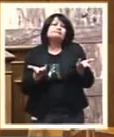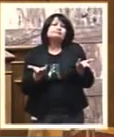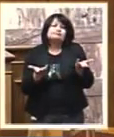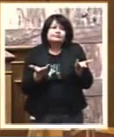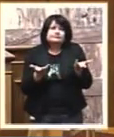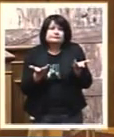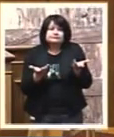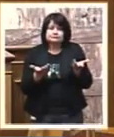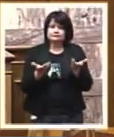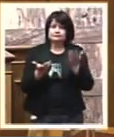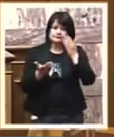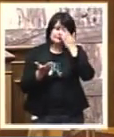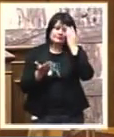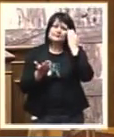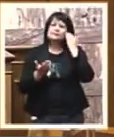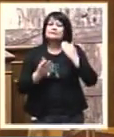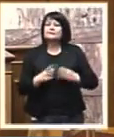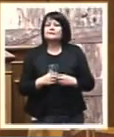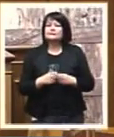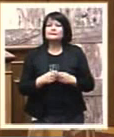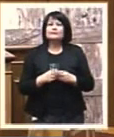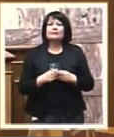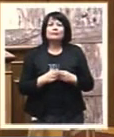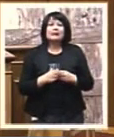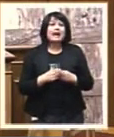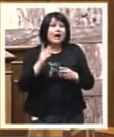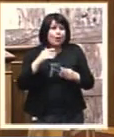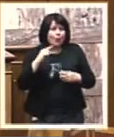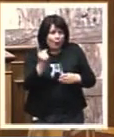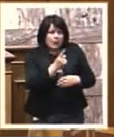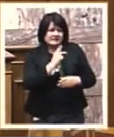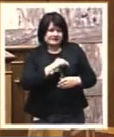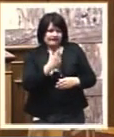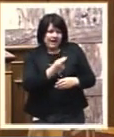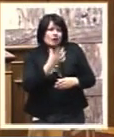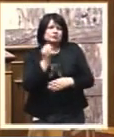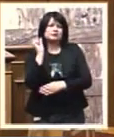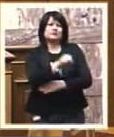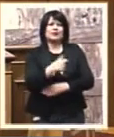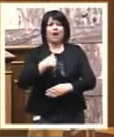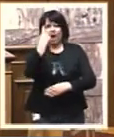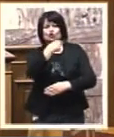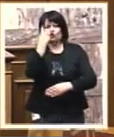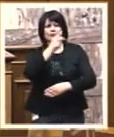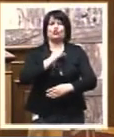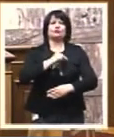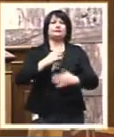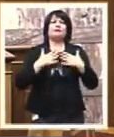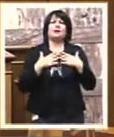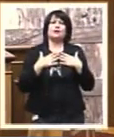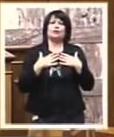και την συλλογική έκφραση των συλλογικών συμφερόντων. Αντί να δημιουργούμε επίσης για να μεγαλώσει, να αναπτυχθεί η